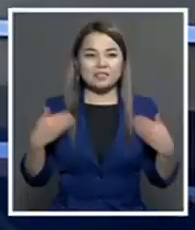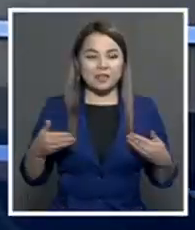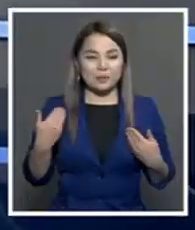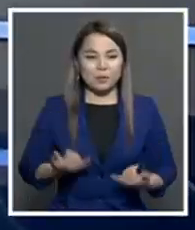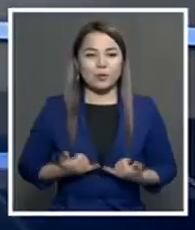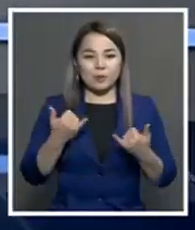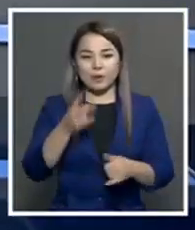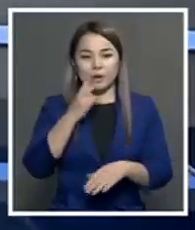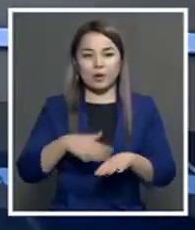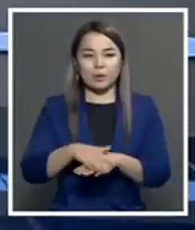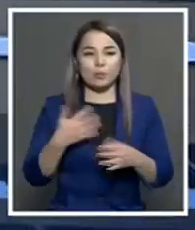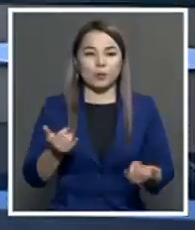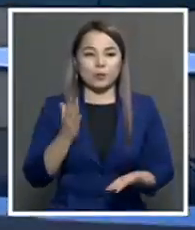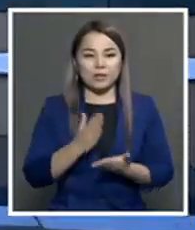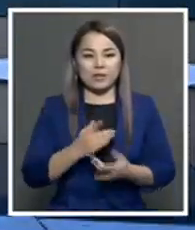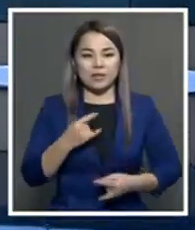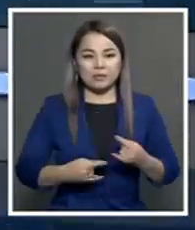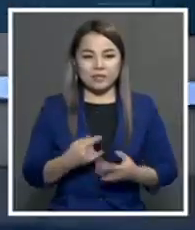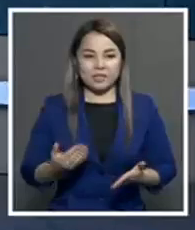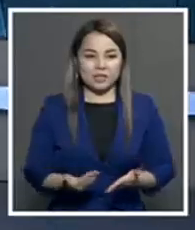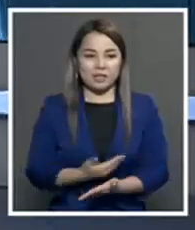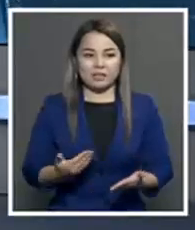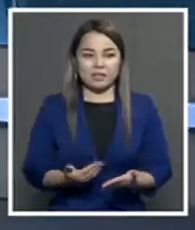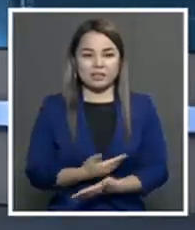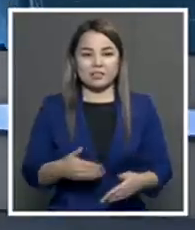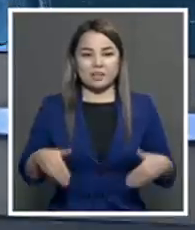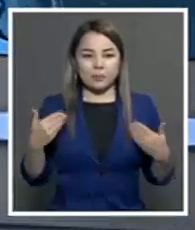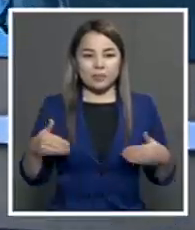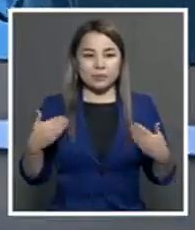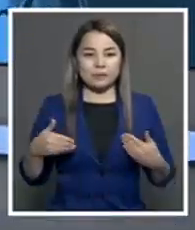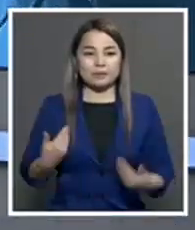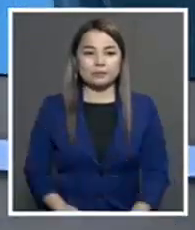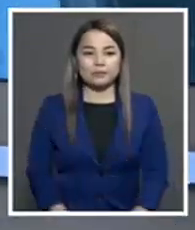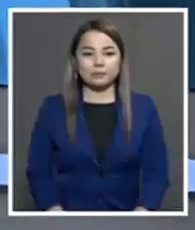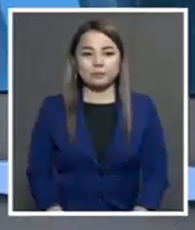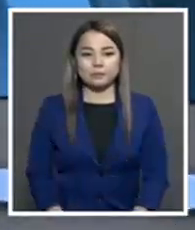Армағайын ұлттық арнада ақпарат, студияда Армангүл Тоқтамұрат, сурда аударма Шырын Жанғабыл.